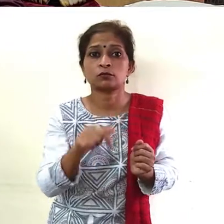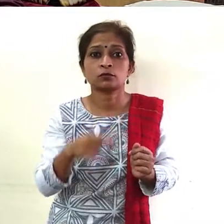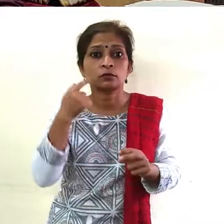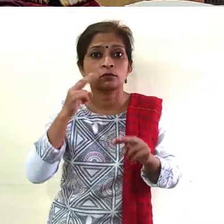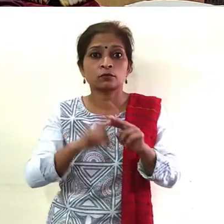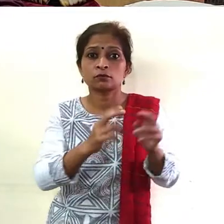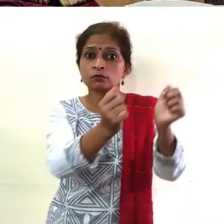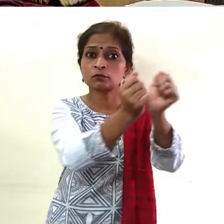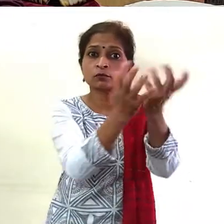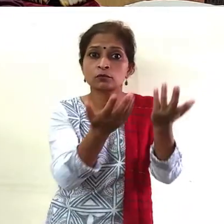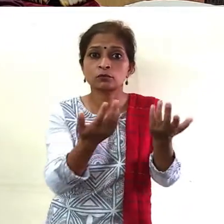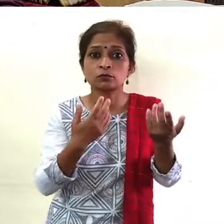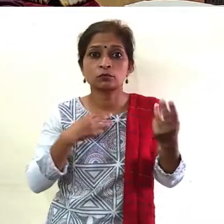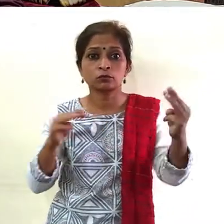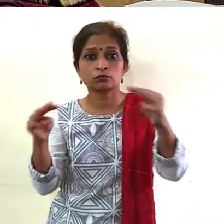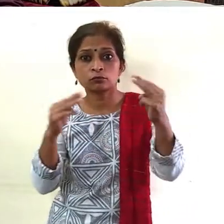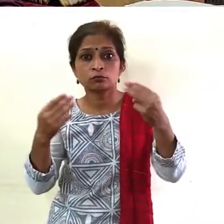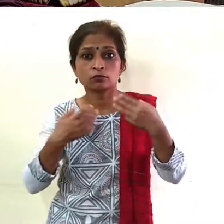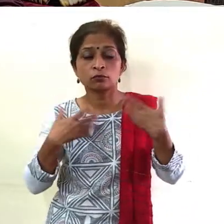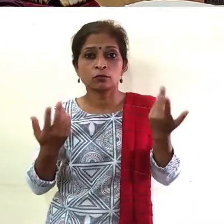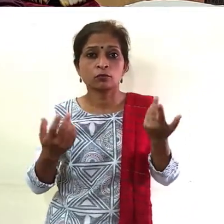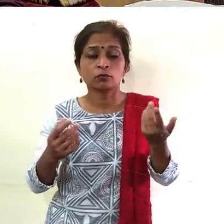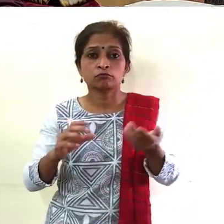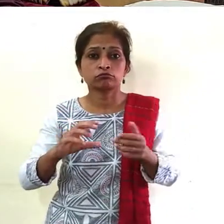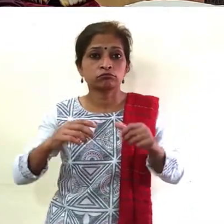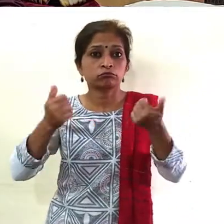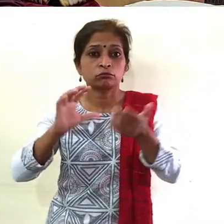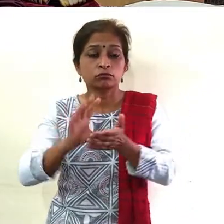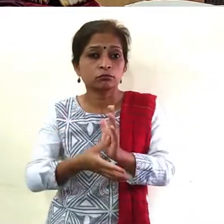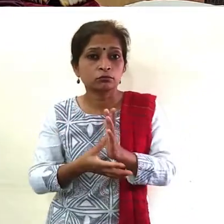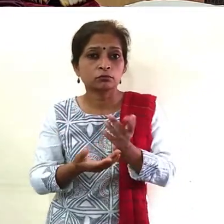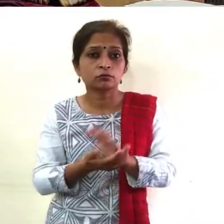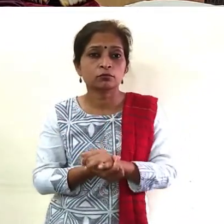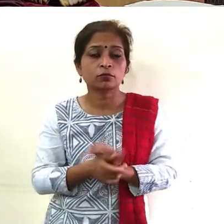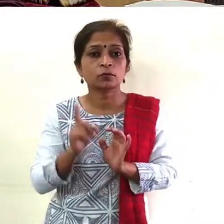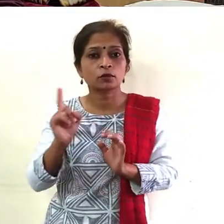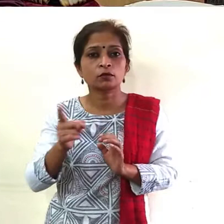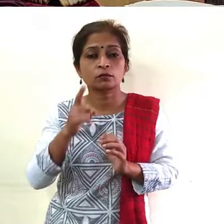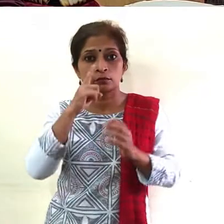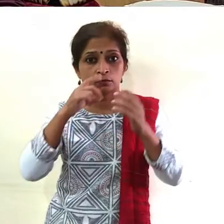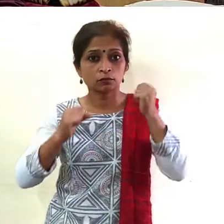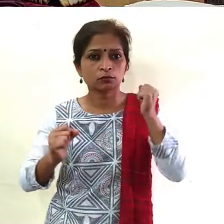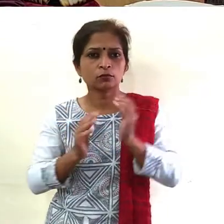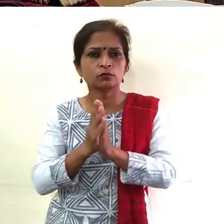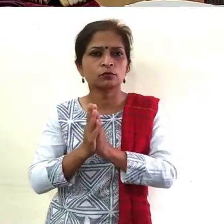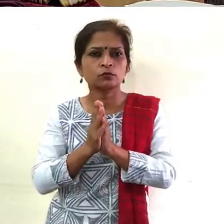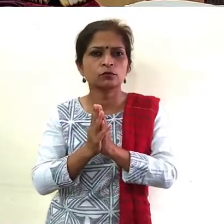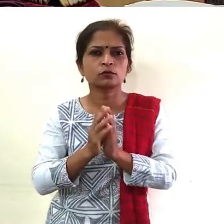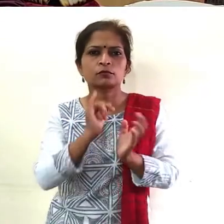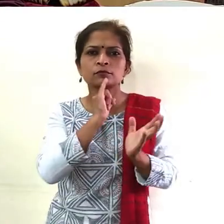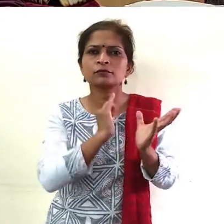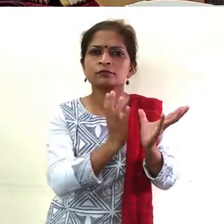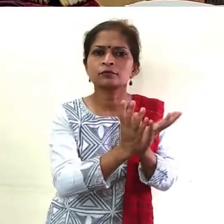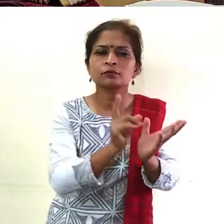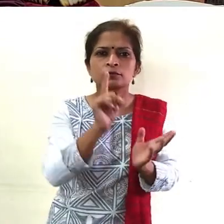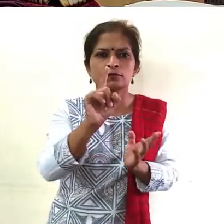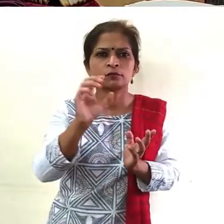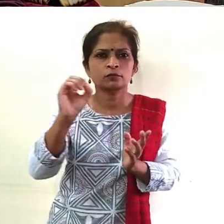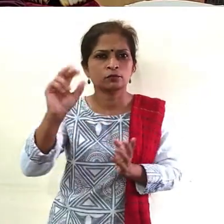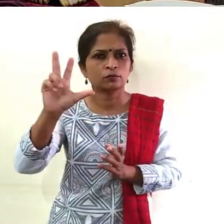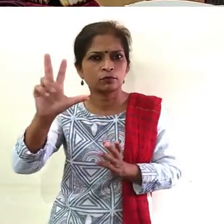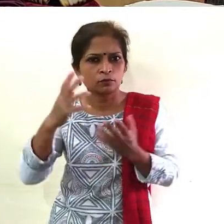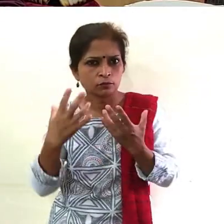जी। और माँ दुर्गा की आराधना के लिए उन्हें 108 कमल के फूल चाहिए थे।